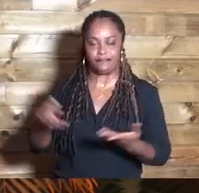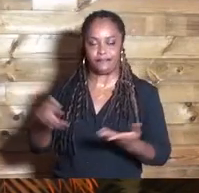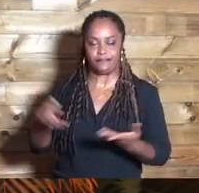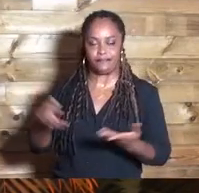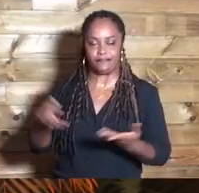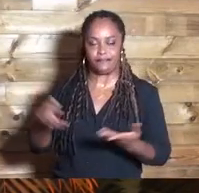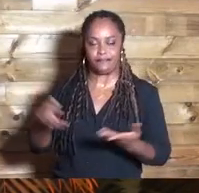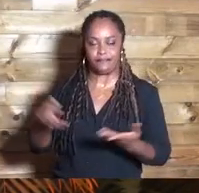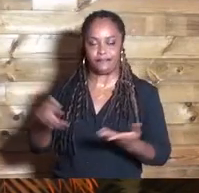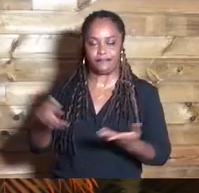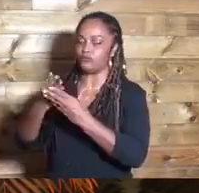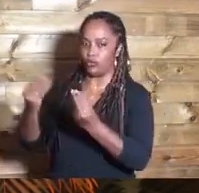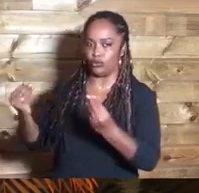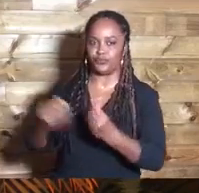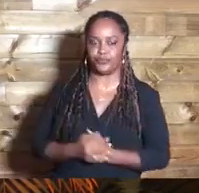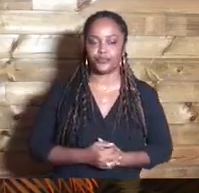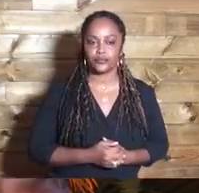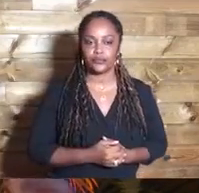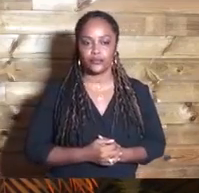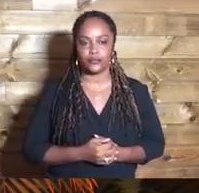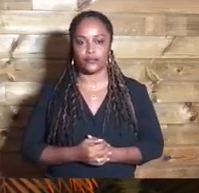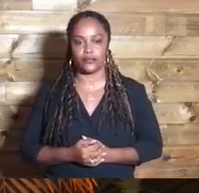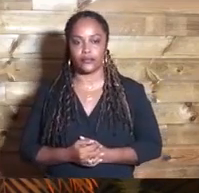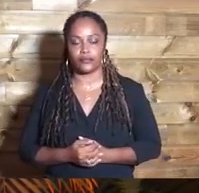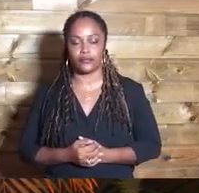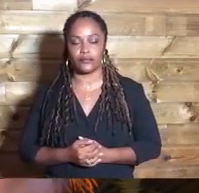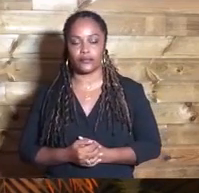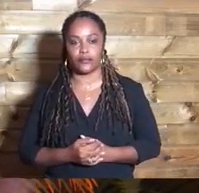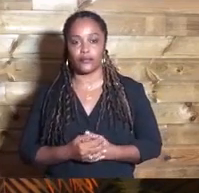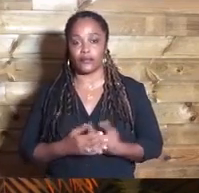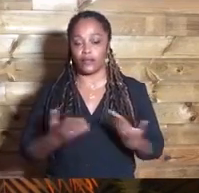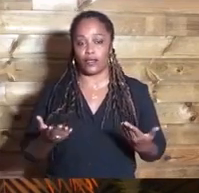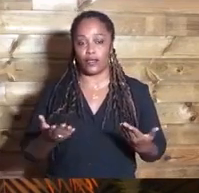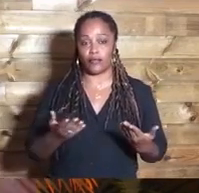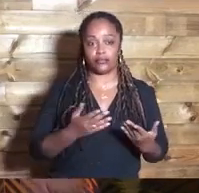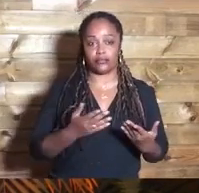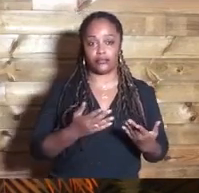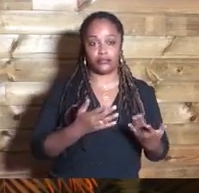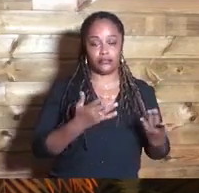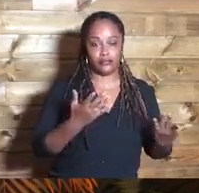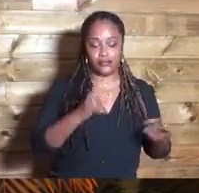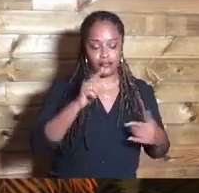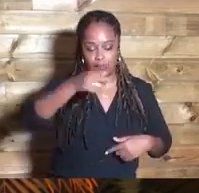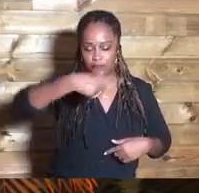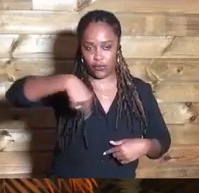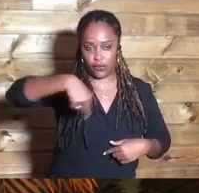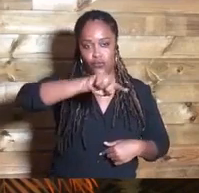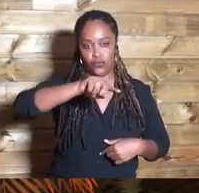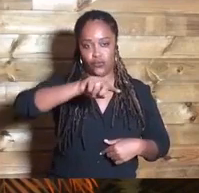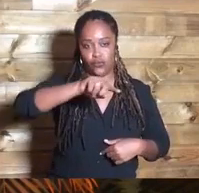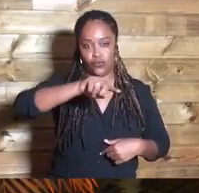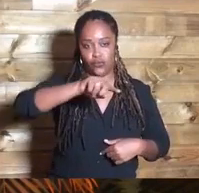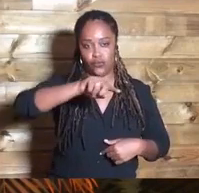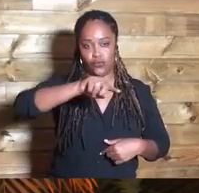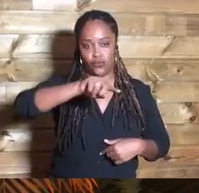Quand nous t'a dit l'un de jouer au boule, bon, il partit. Hein? Alors, c'est soit j'ai là, soit l'yon là, à nous de décider. En tout cas,